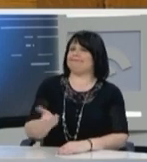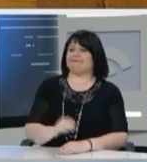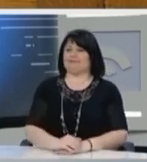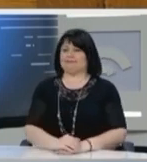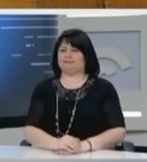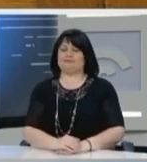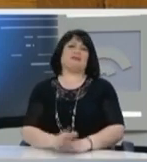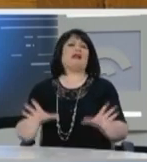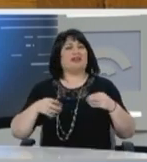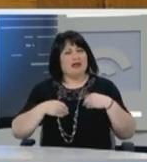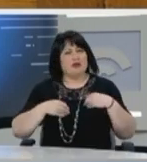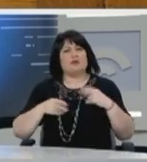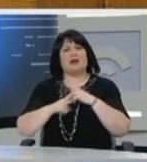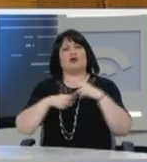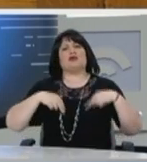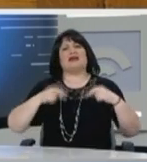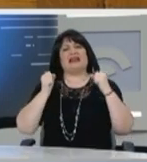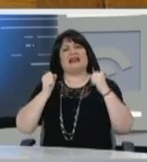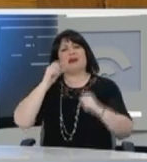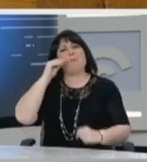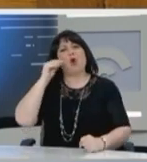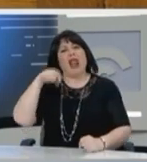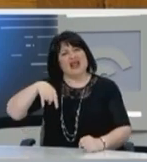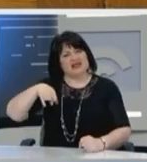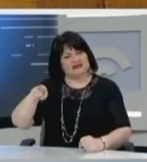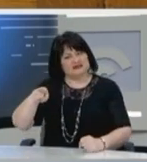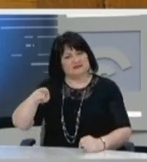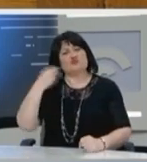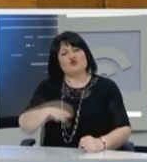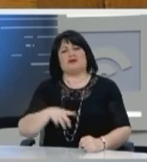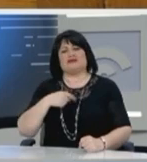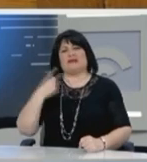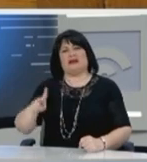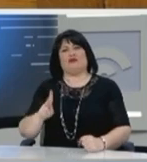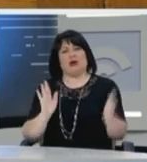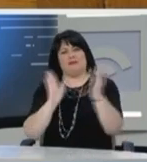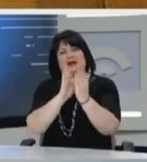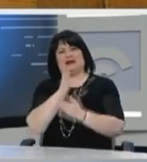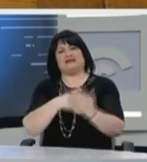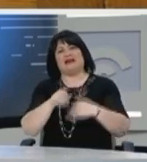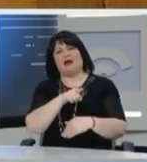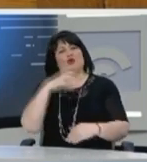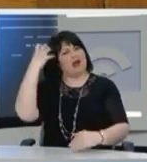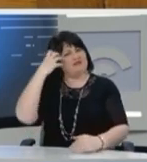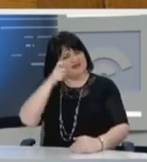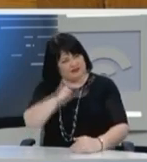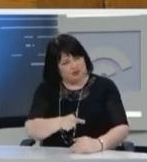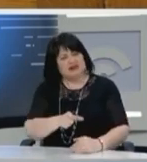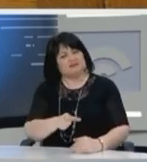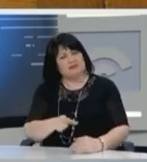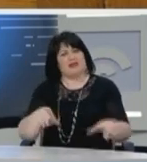Να δεχθώ ότι ο Πολάκης φέρθηκε άσχημα σε ένα τέτοιο άνθρωπο, σε ένα επιστήμονα